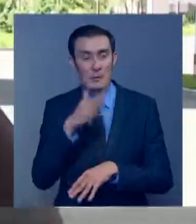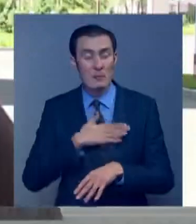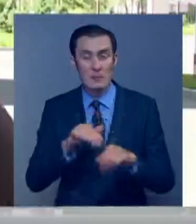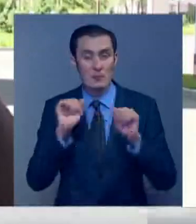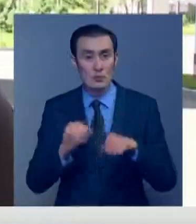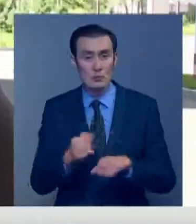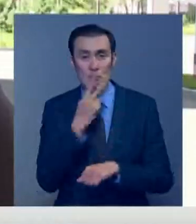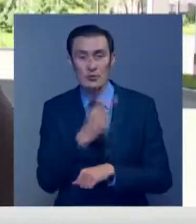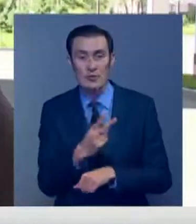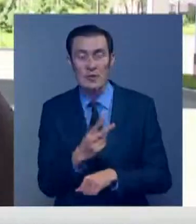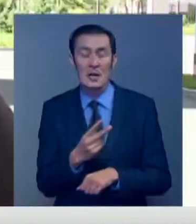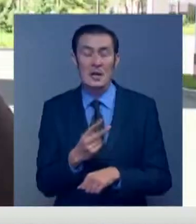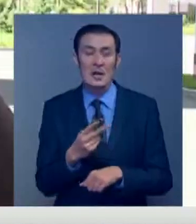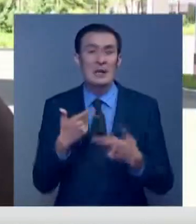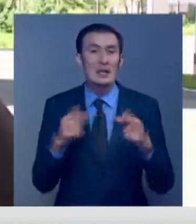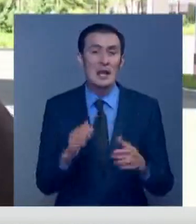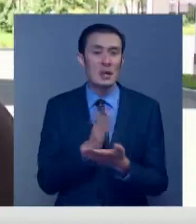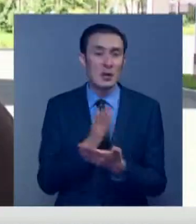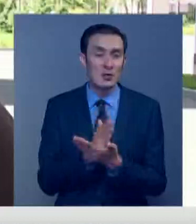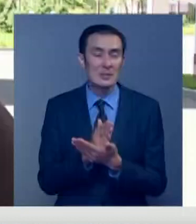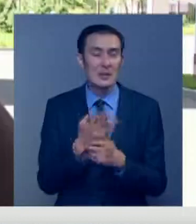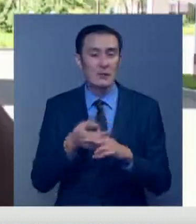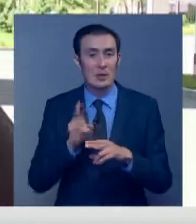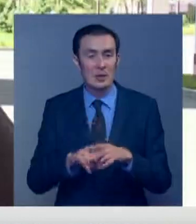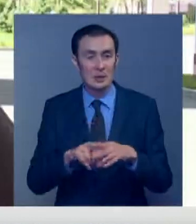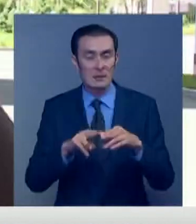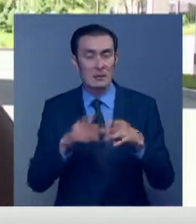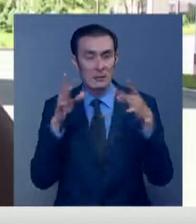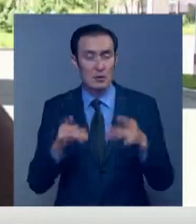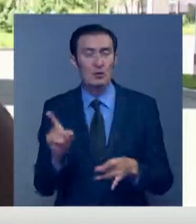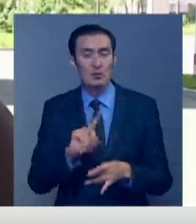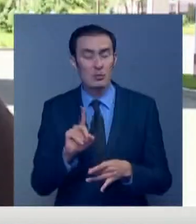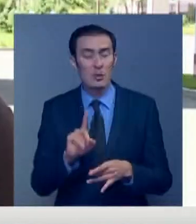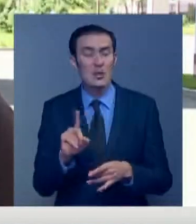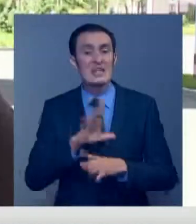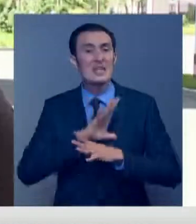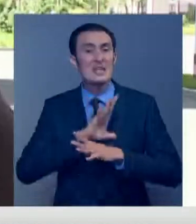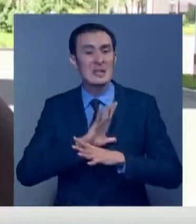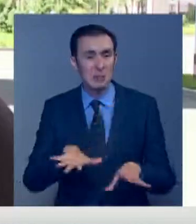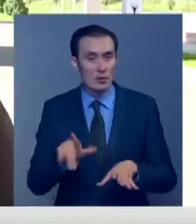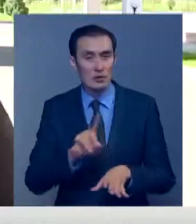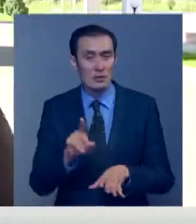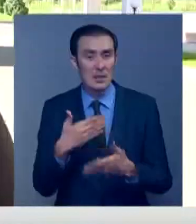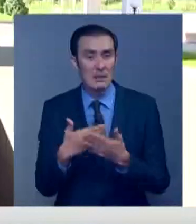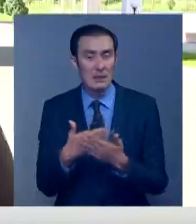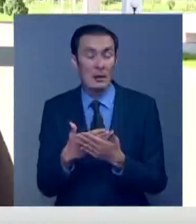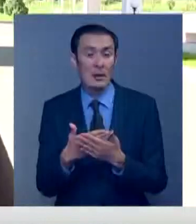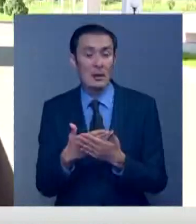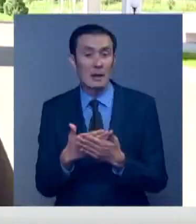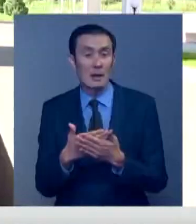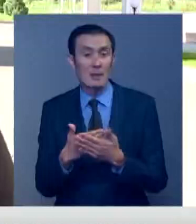могут отследить и проконтролировать, где находится тот или иной концентратор. Это сделано для того, чтобы избежать, чтобы концентратор попал не